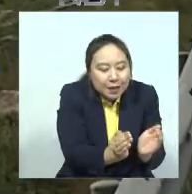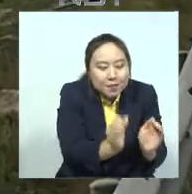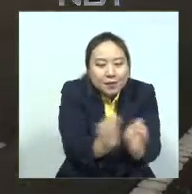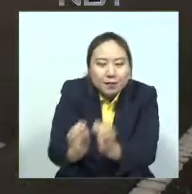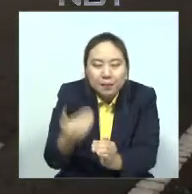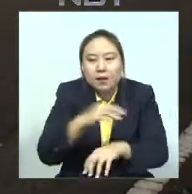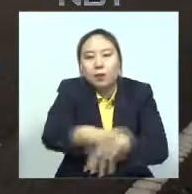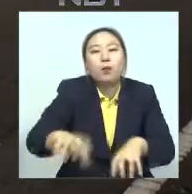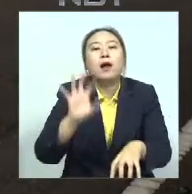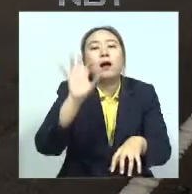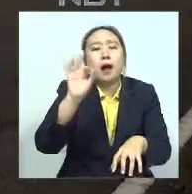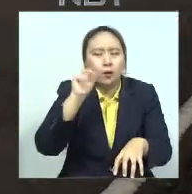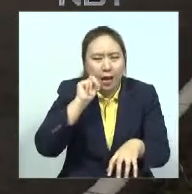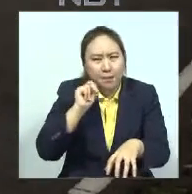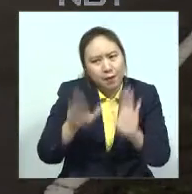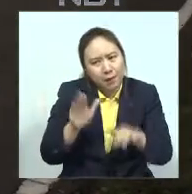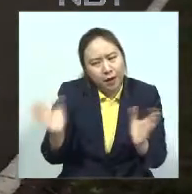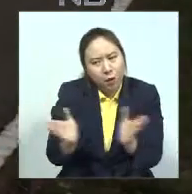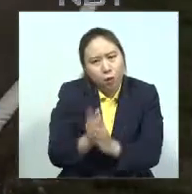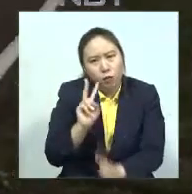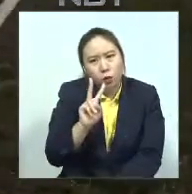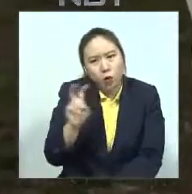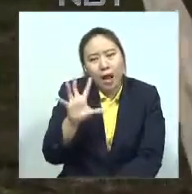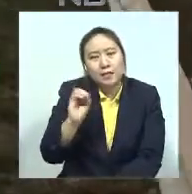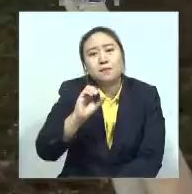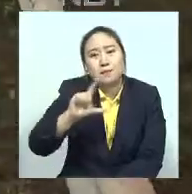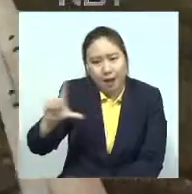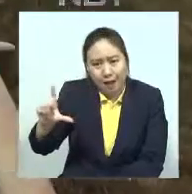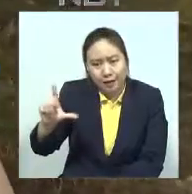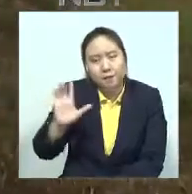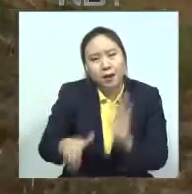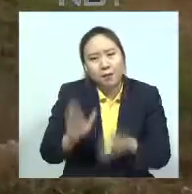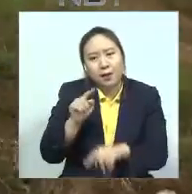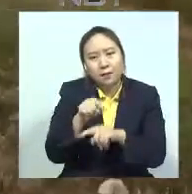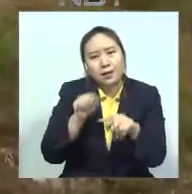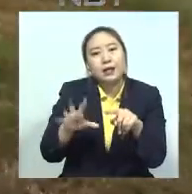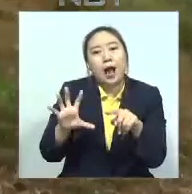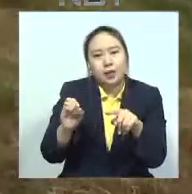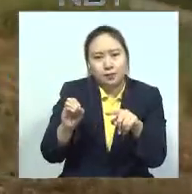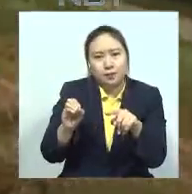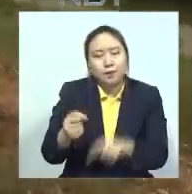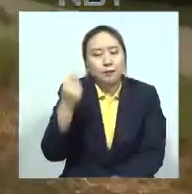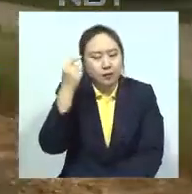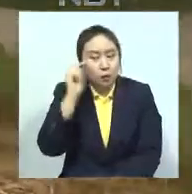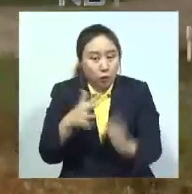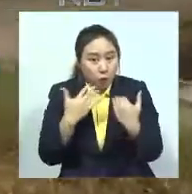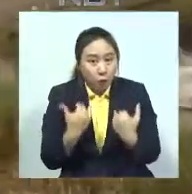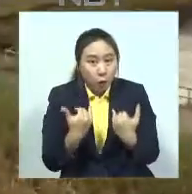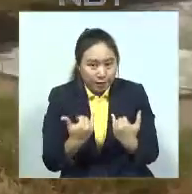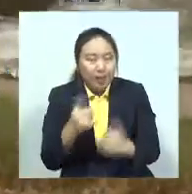แห่งมีปริมาณน้ำใช้การได้รวม250ล้านลูกบาศก์เมตรคิดเป็นร้อยละ50ยืนยันว่าณ